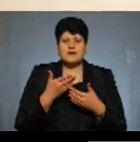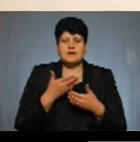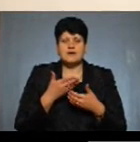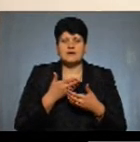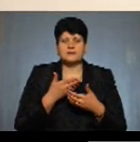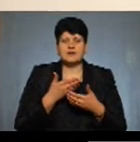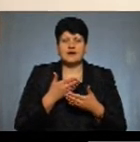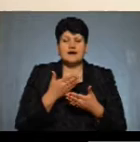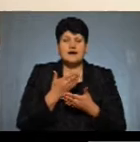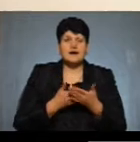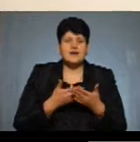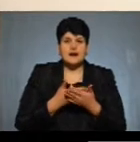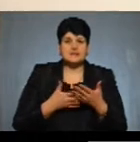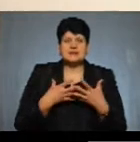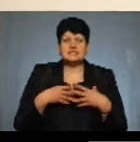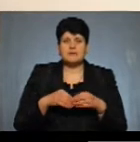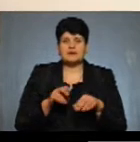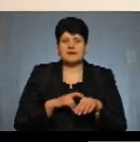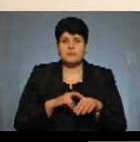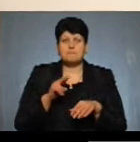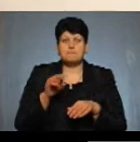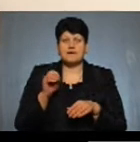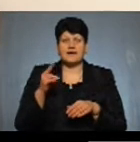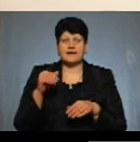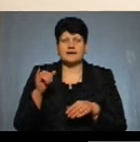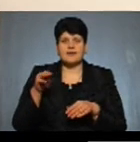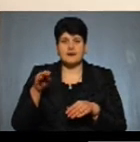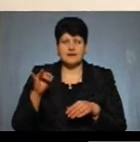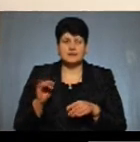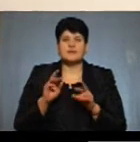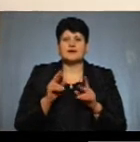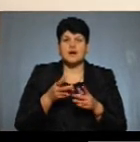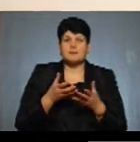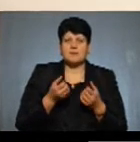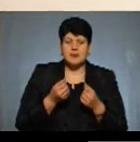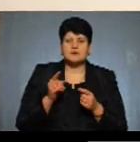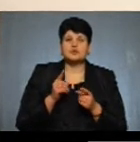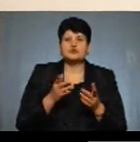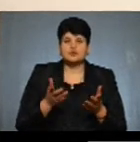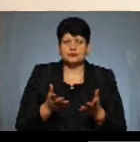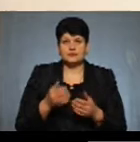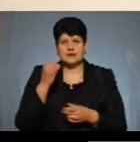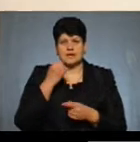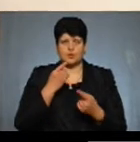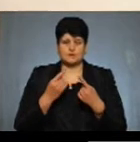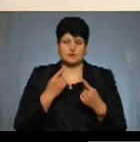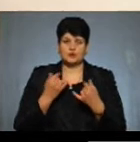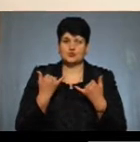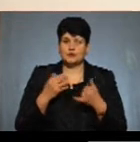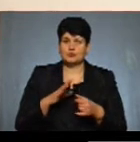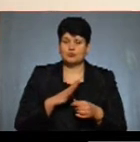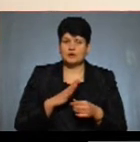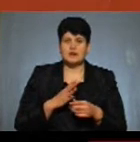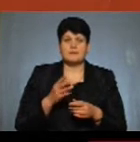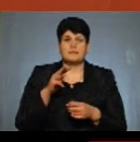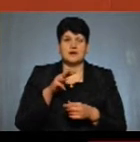з сімейними лікарями, з педіатрами стосовно того, що саме і як приймати, і в якій дозі. Дякую вам за розмову. Сьогодні в